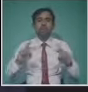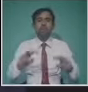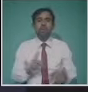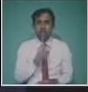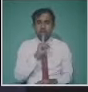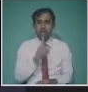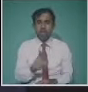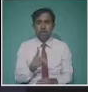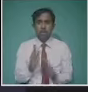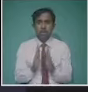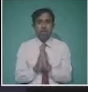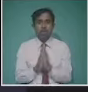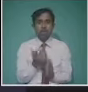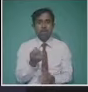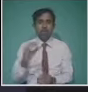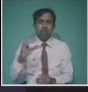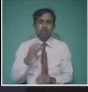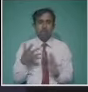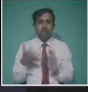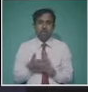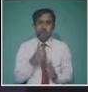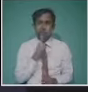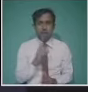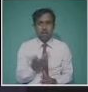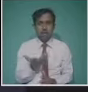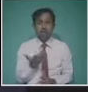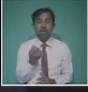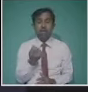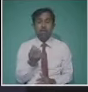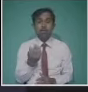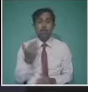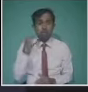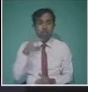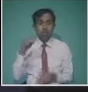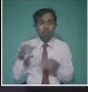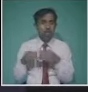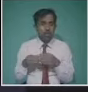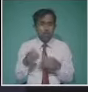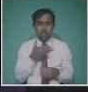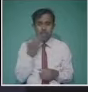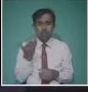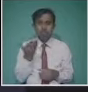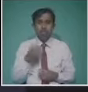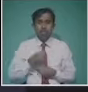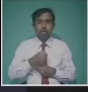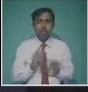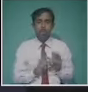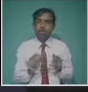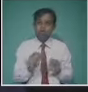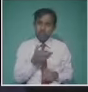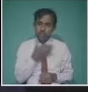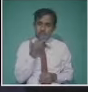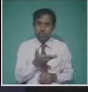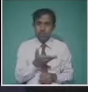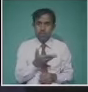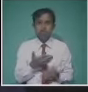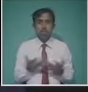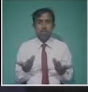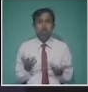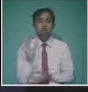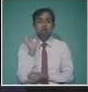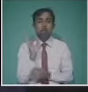කියන්නේ. පන්සල මුදල් ලබා ගැනීම වරදක් කියන්නේ නැහැ. ඒ මුදල දායක සභාවක් වෙන්න පුළුවන්. එහෙම රාජ්‍ය ආයතනයක් වෙන්න පුළුවන්. එහෙම නැත්නම්